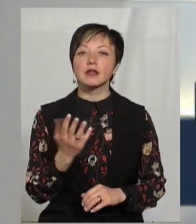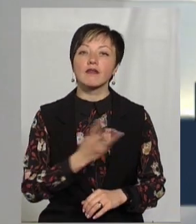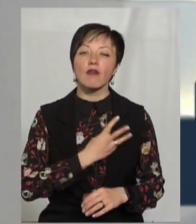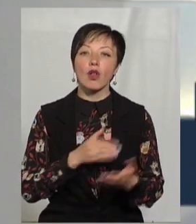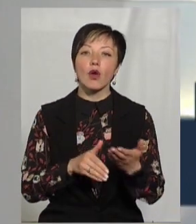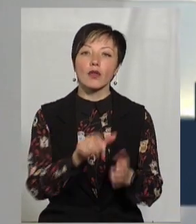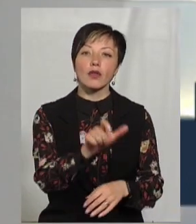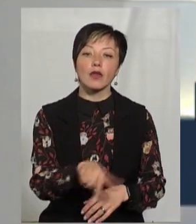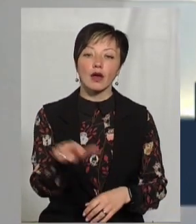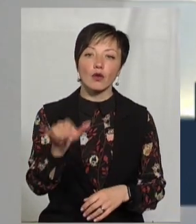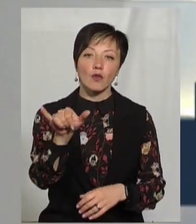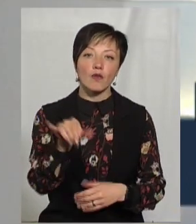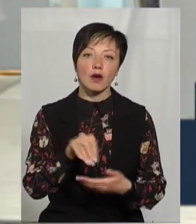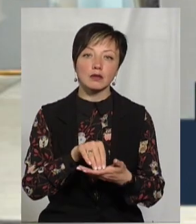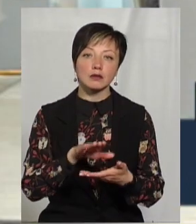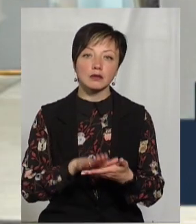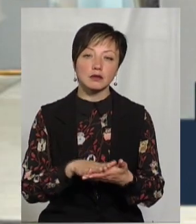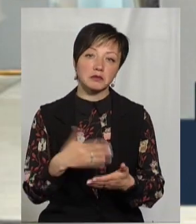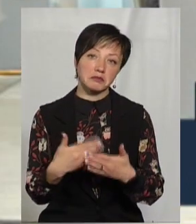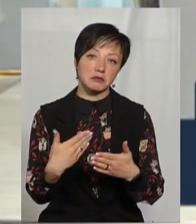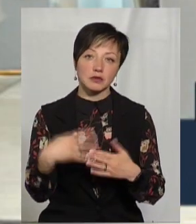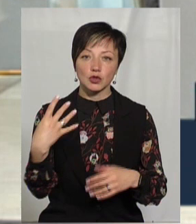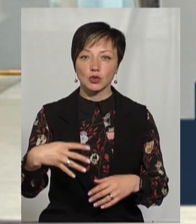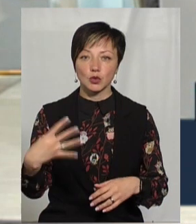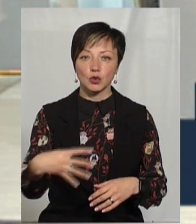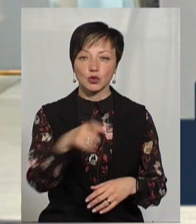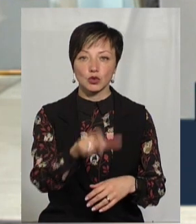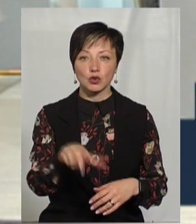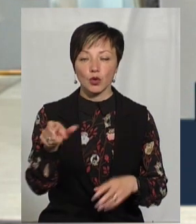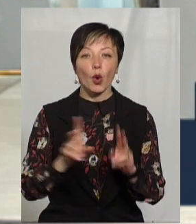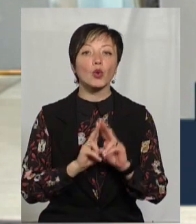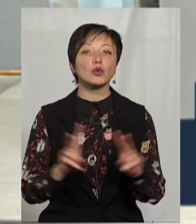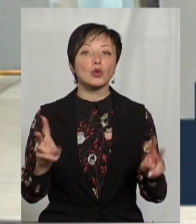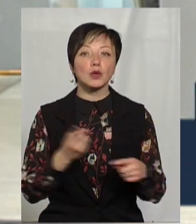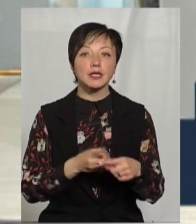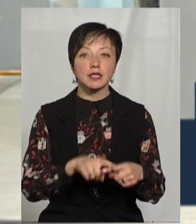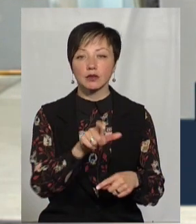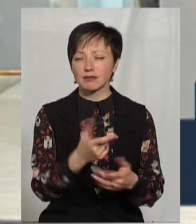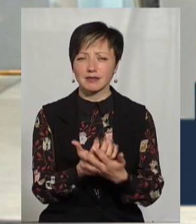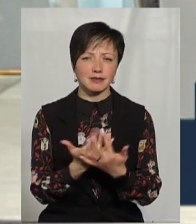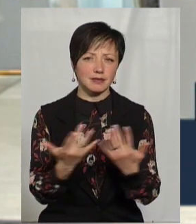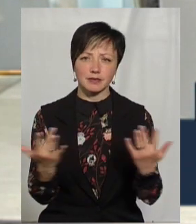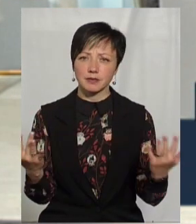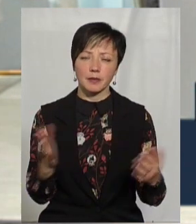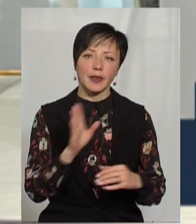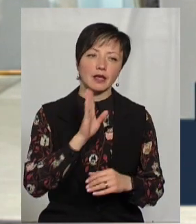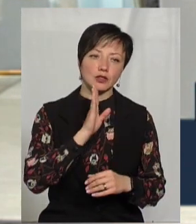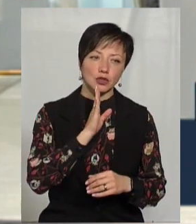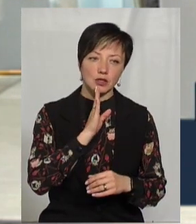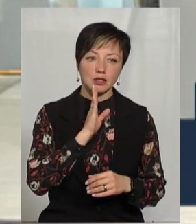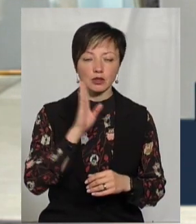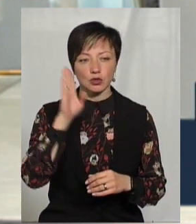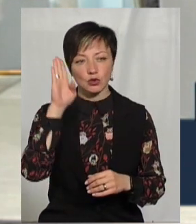волонтерів в вашій організації? Чоловік 40. 40 чоловік. Хто ці люди? Це різні люди. Це жінки,